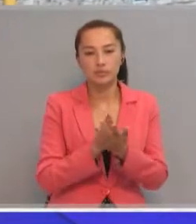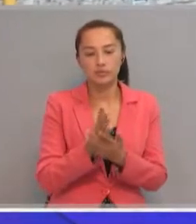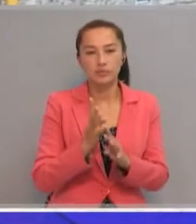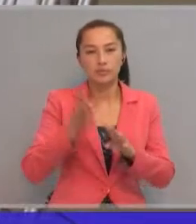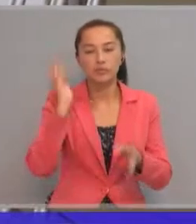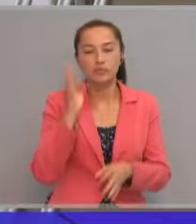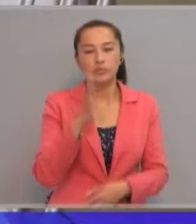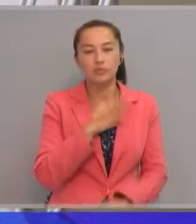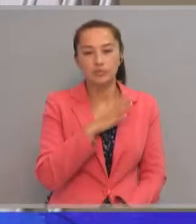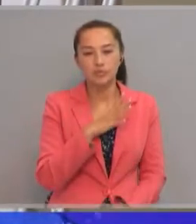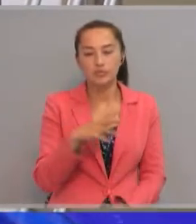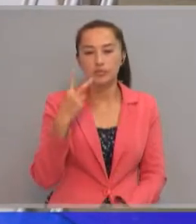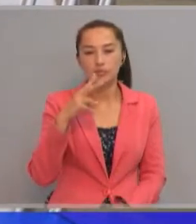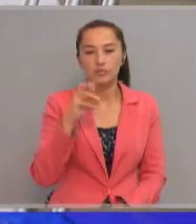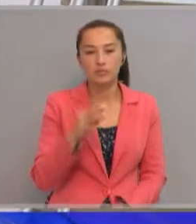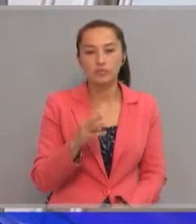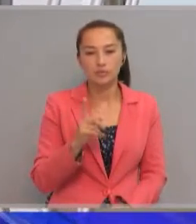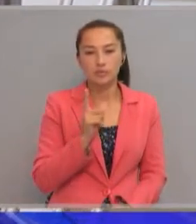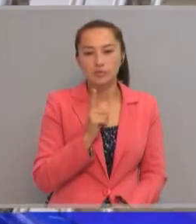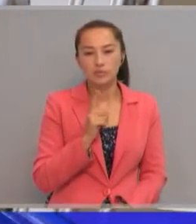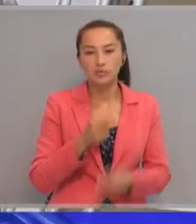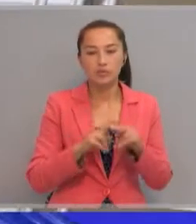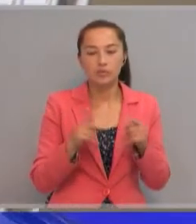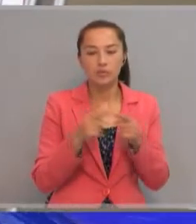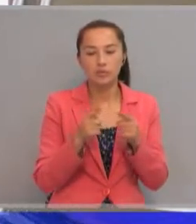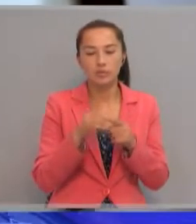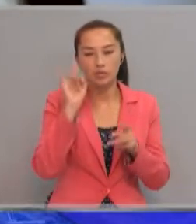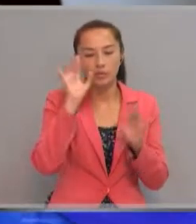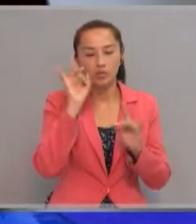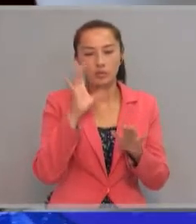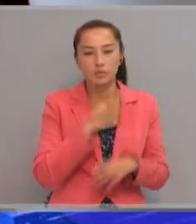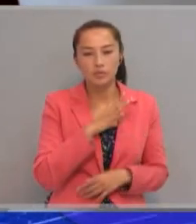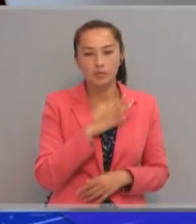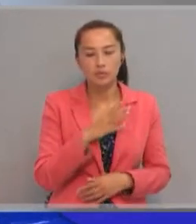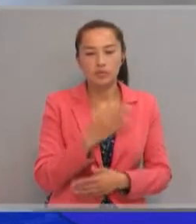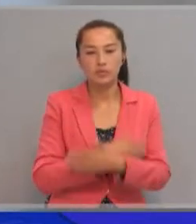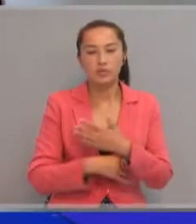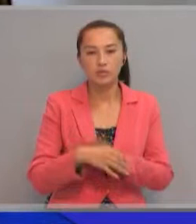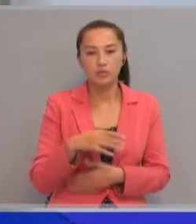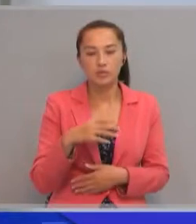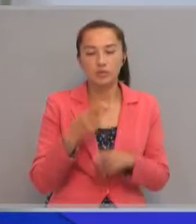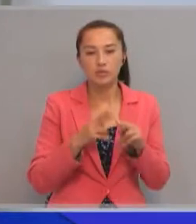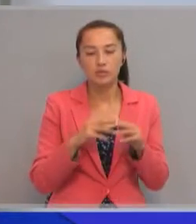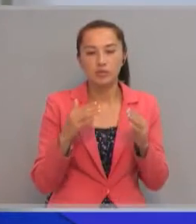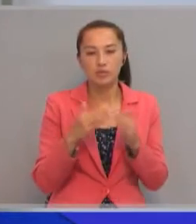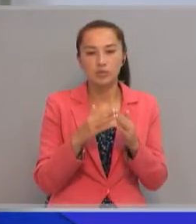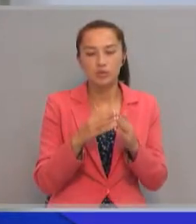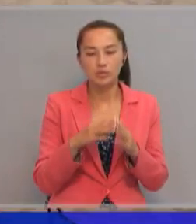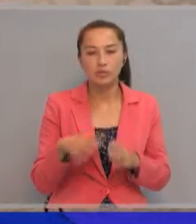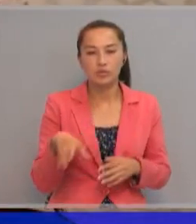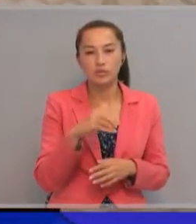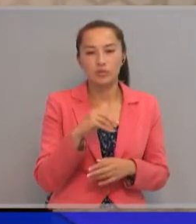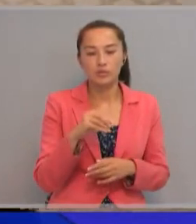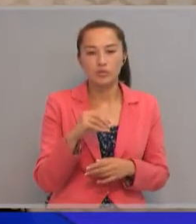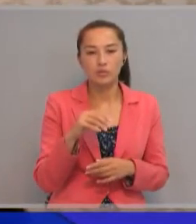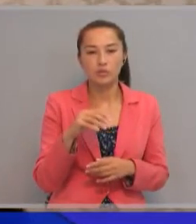тұрыпты. Көп балалы ана 20 жылдан астам уақыт пәтер жалдап келген. 4 баласының ортаншысы мүгедек. Үйге кірген кірістің көп мөлшерін жалдау ақысы